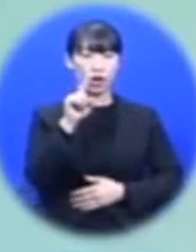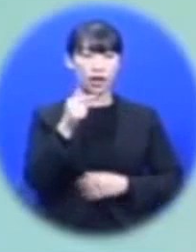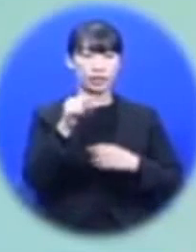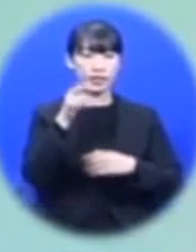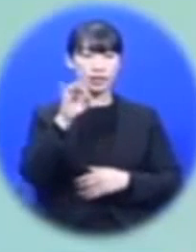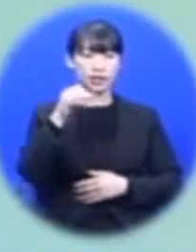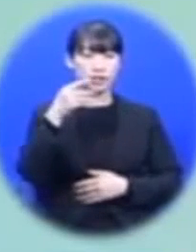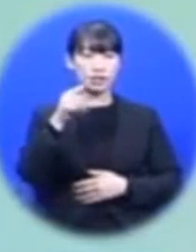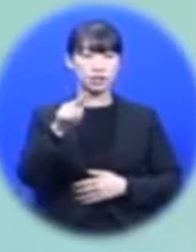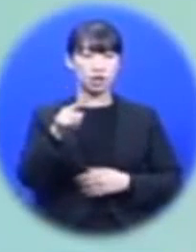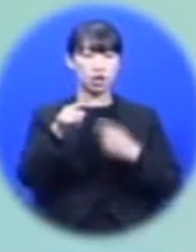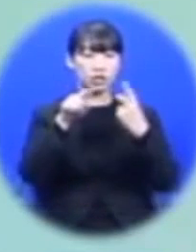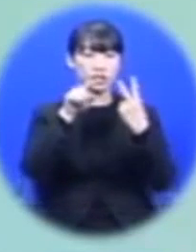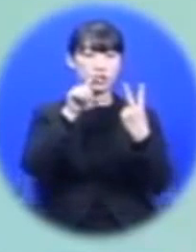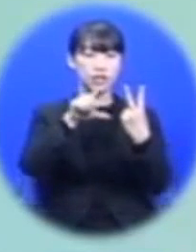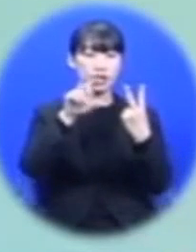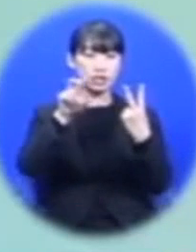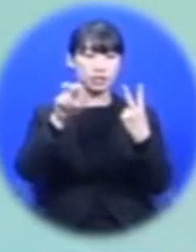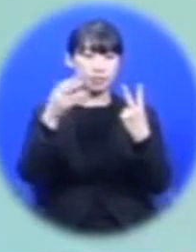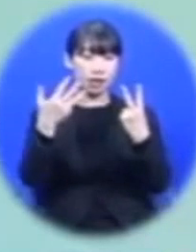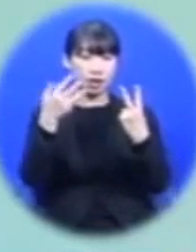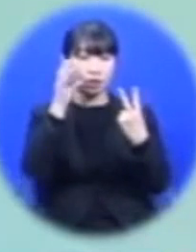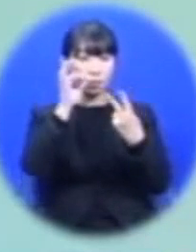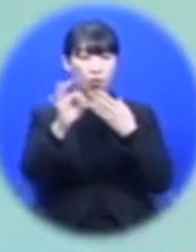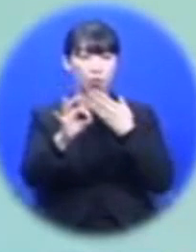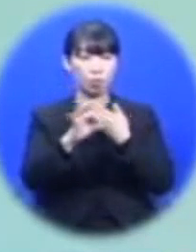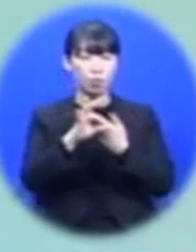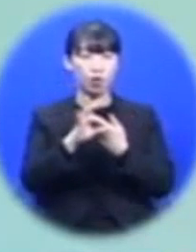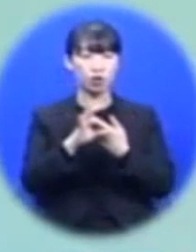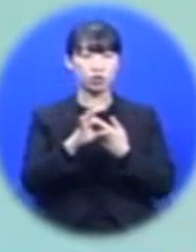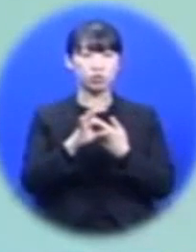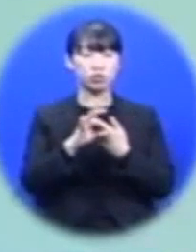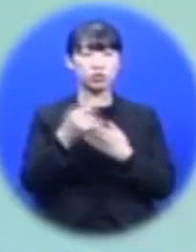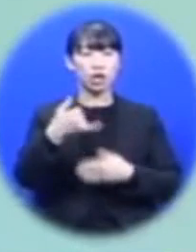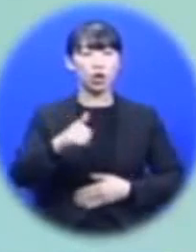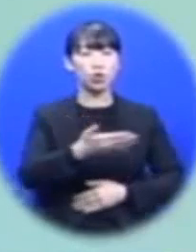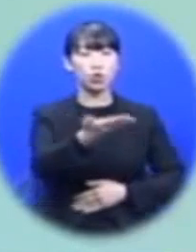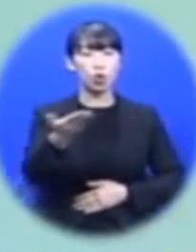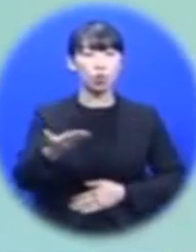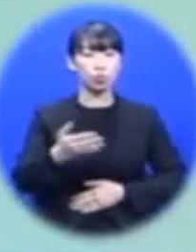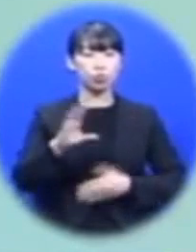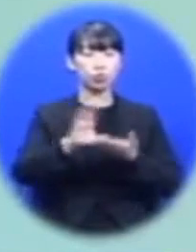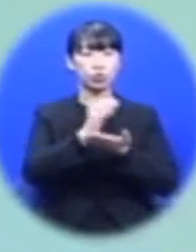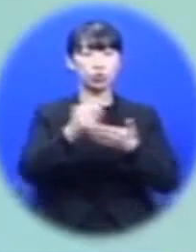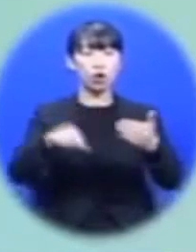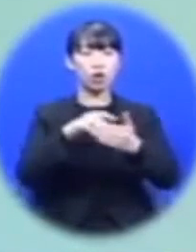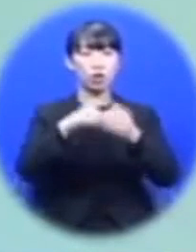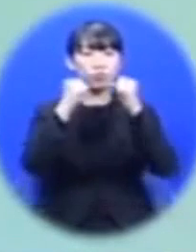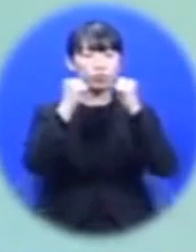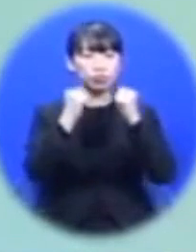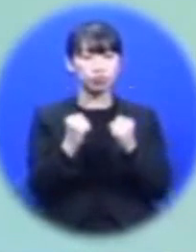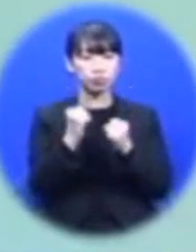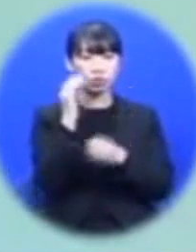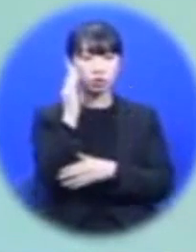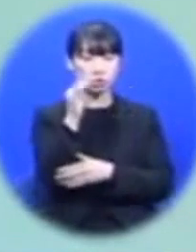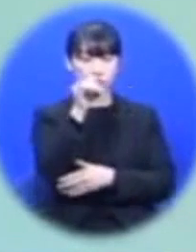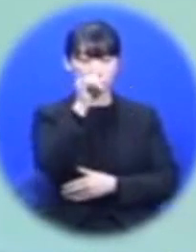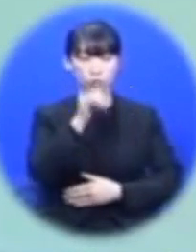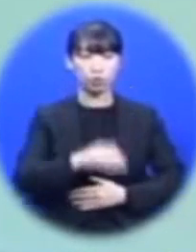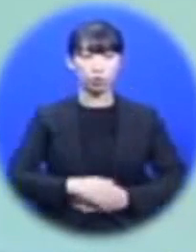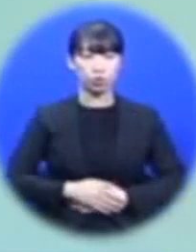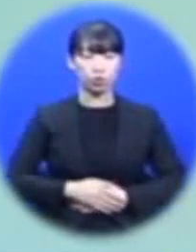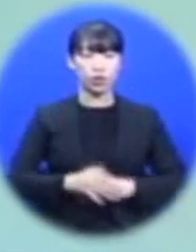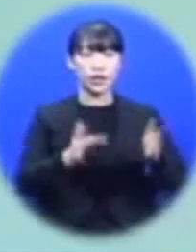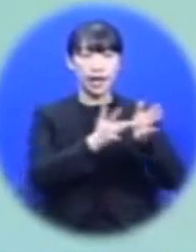자녀된이 여러분 그리스도 안에 머물러 있으십시오 우리에게 말씀하고 계세요 예수님 안에